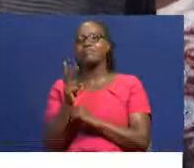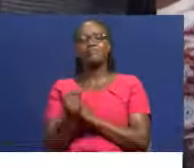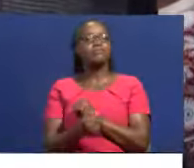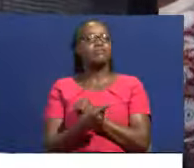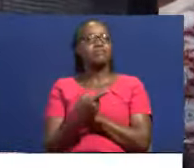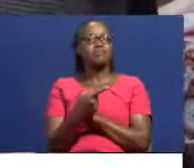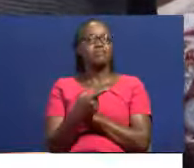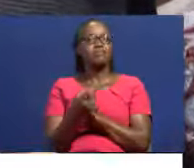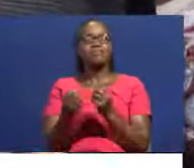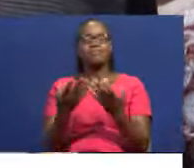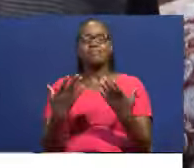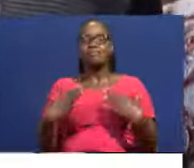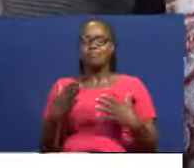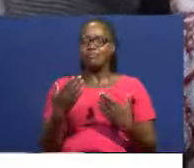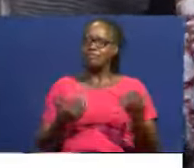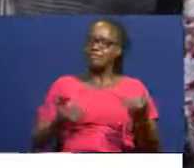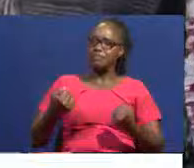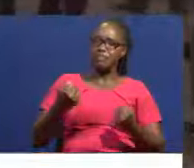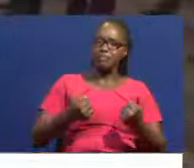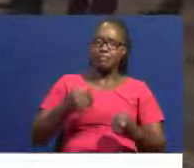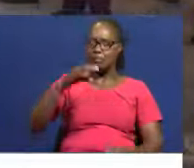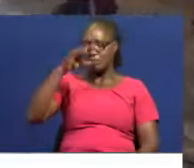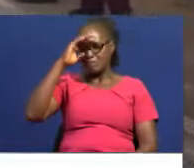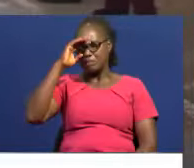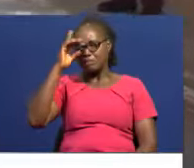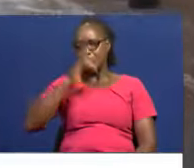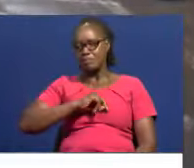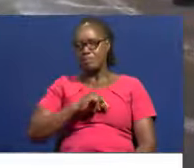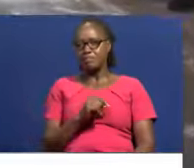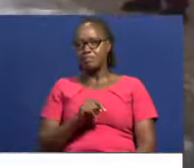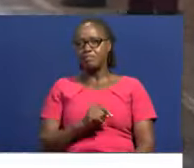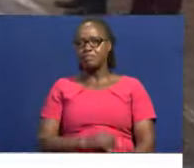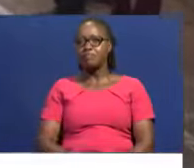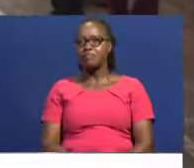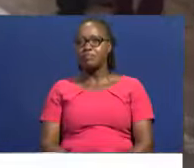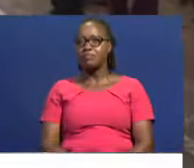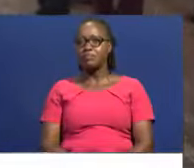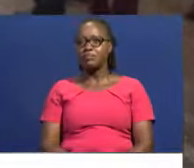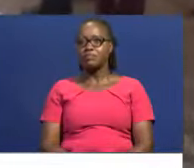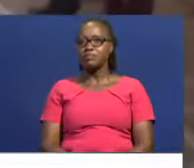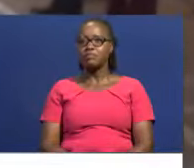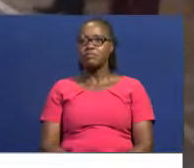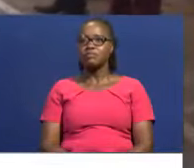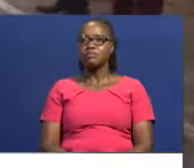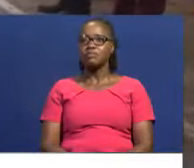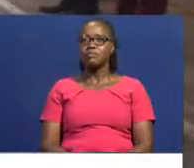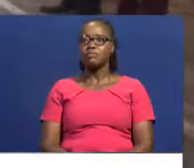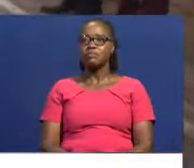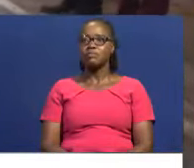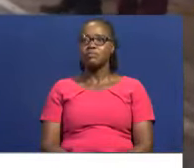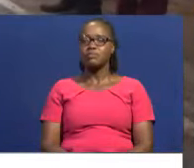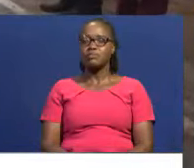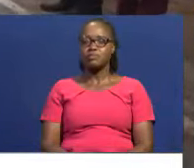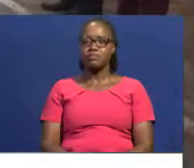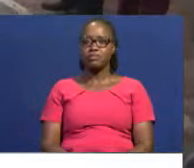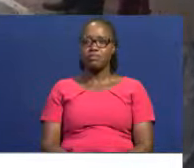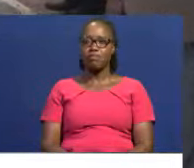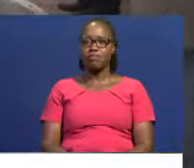watu wengi wanaendesha gari kama wamelewa. Nancy Okware, Lunchtime News.